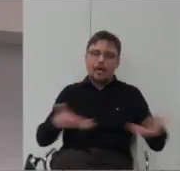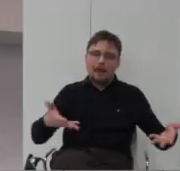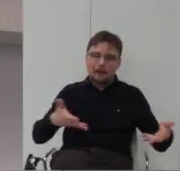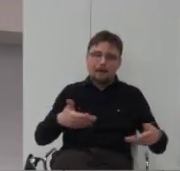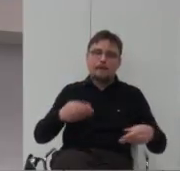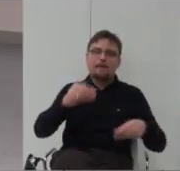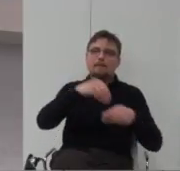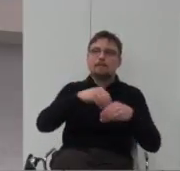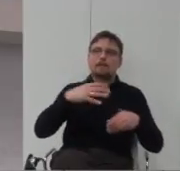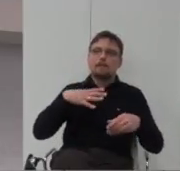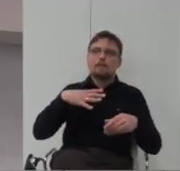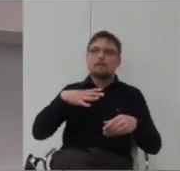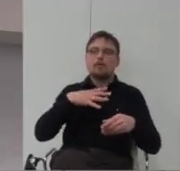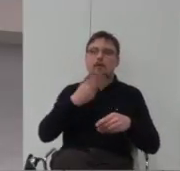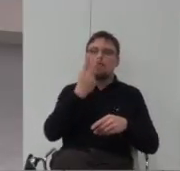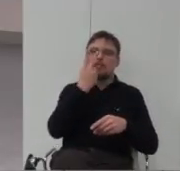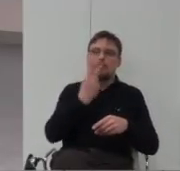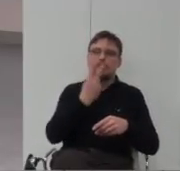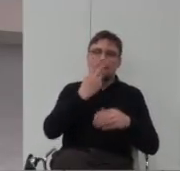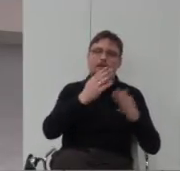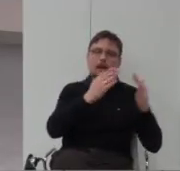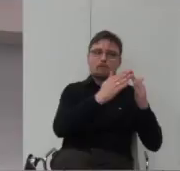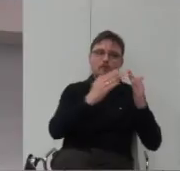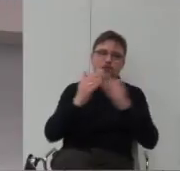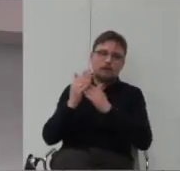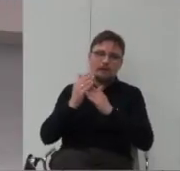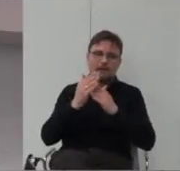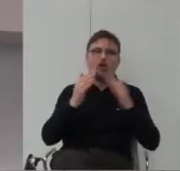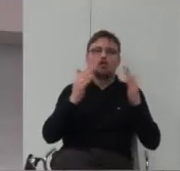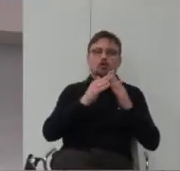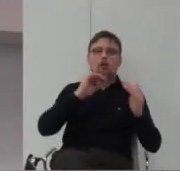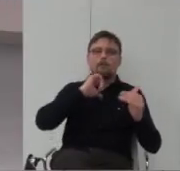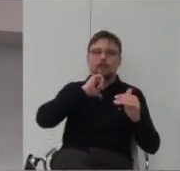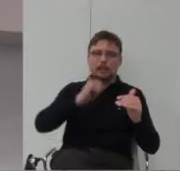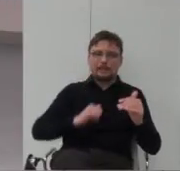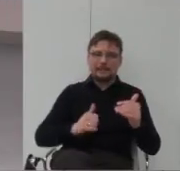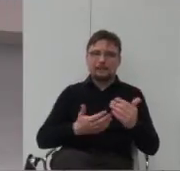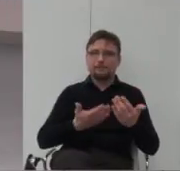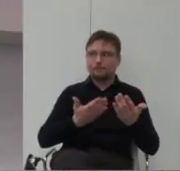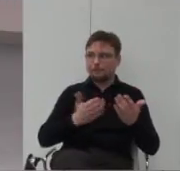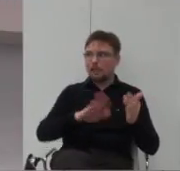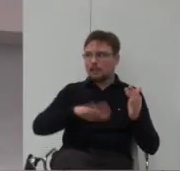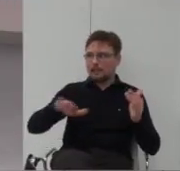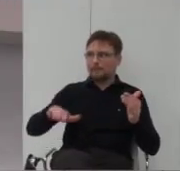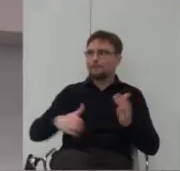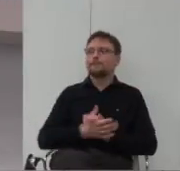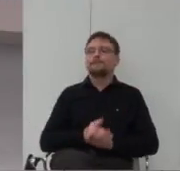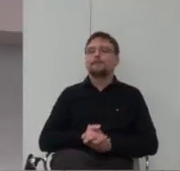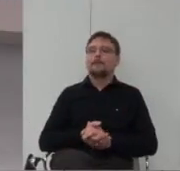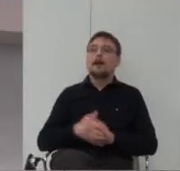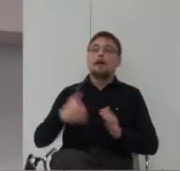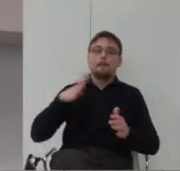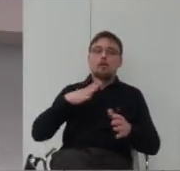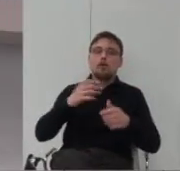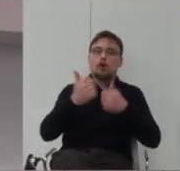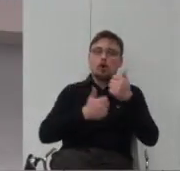od miasta Zurich działkę, na której znajdowały się dwa obiekty. Uprzednio były to domy